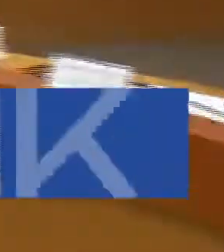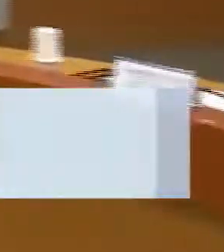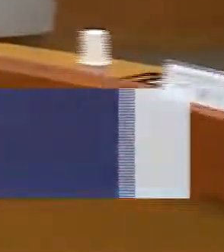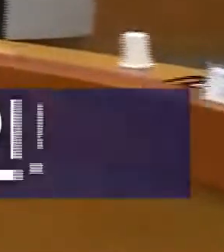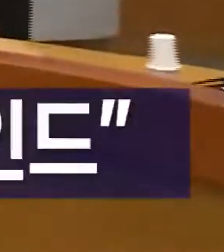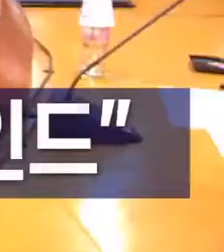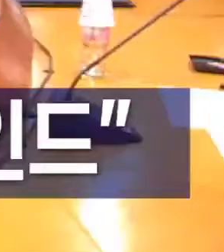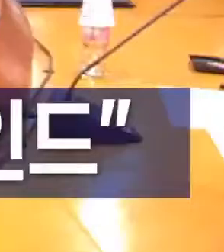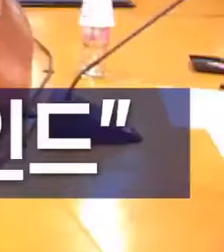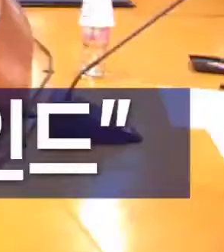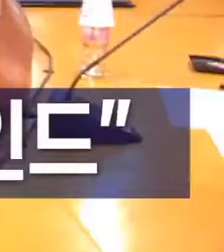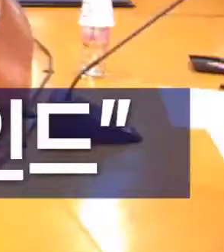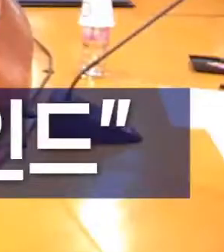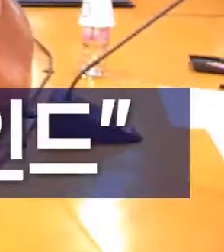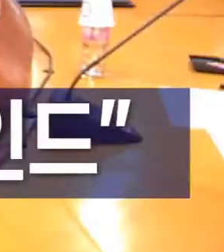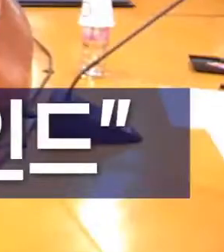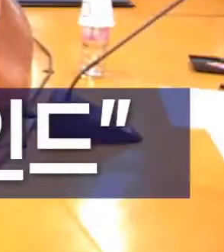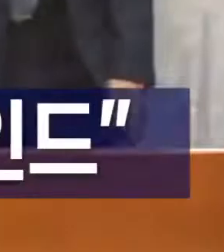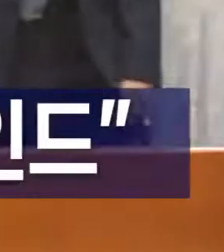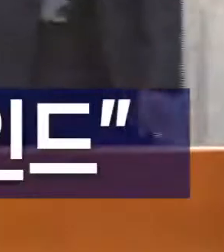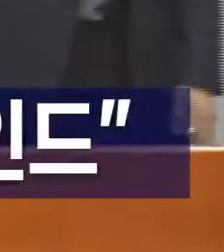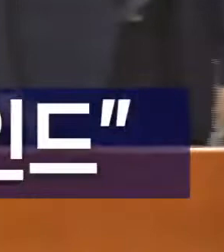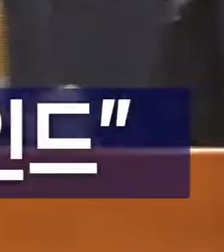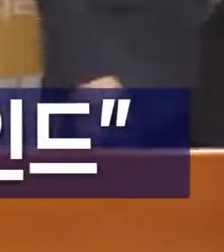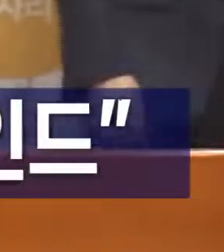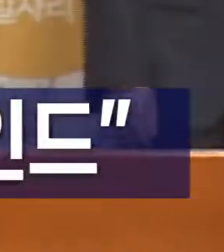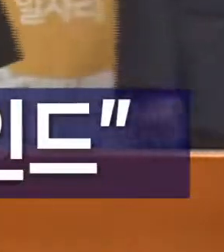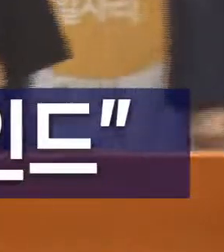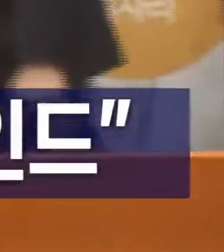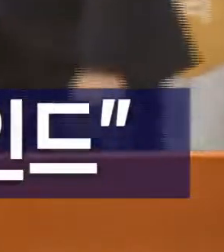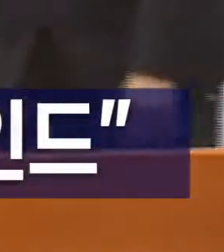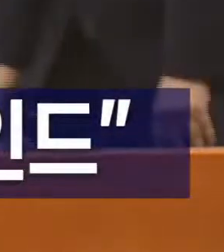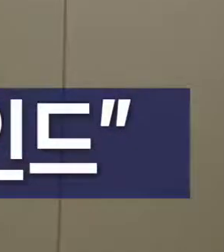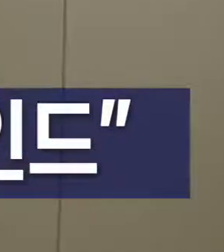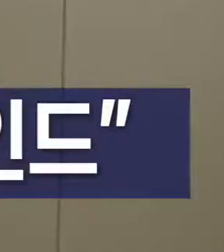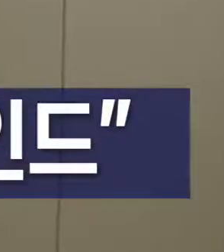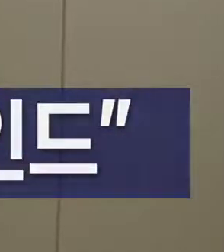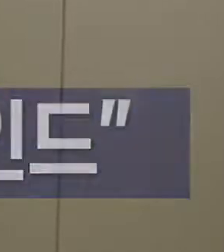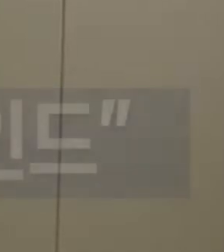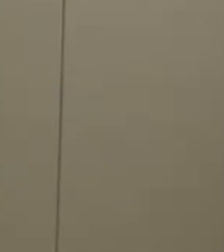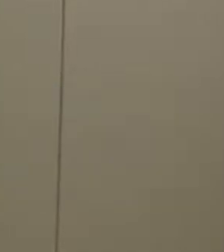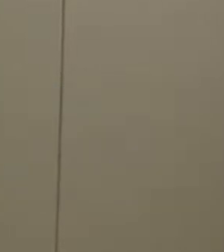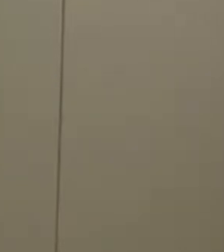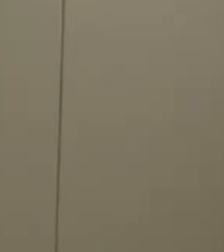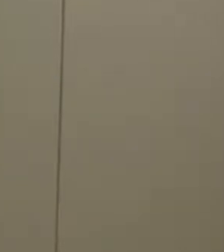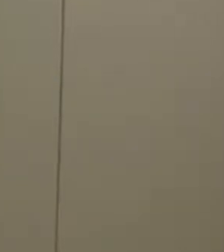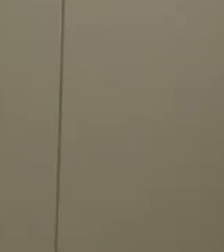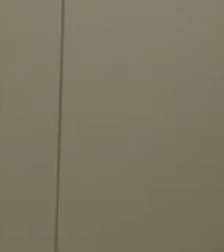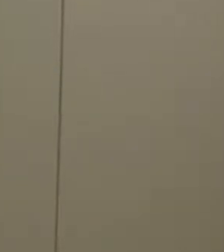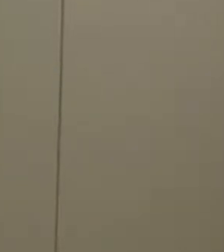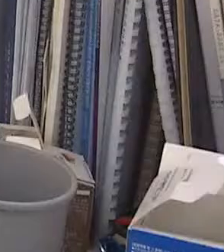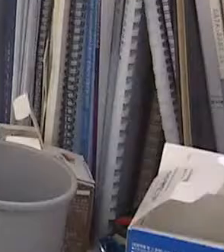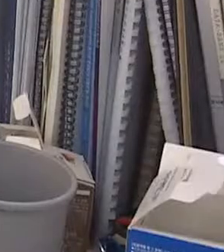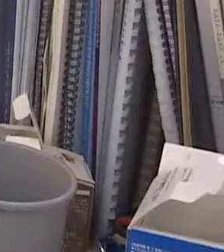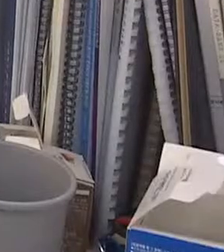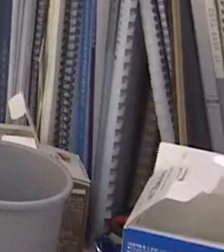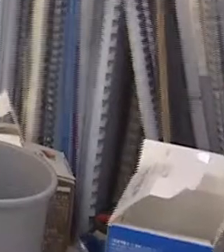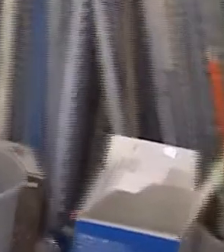충주시가 잇따라 대규모 투자를 유치했습니다. 딱딱한 공무원 이미지를 벗은 게 비결이었습니다.